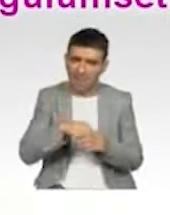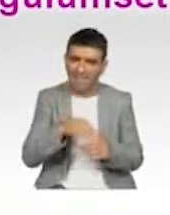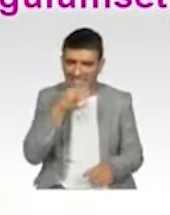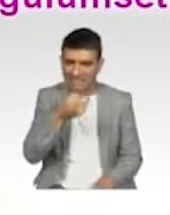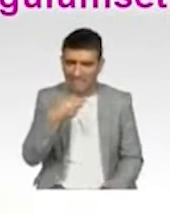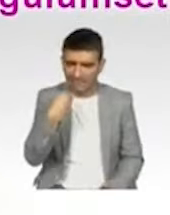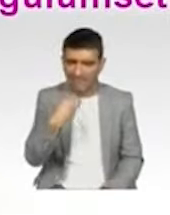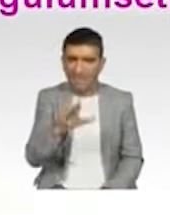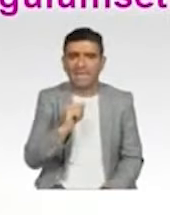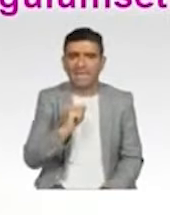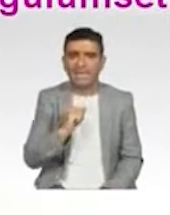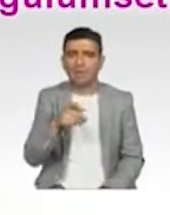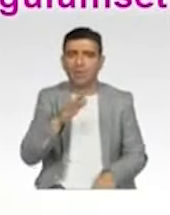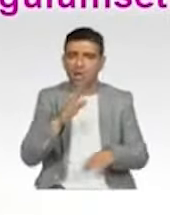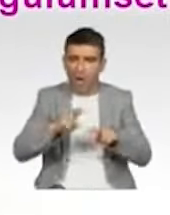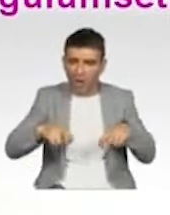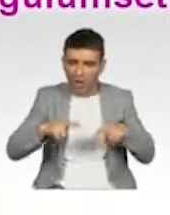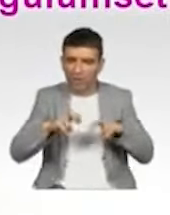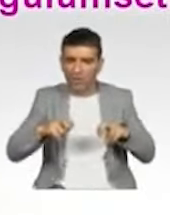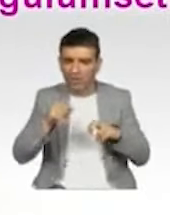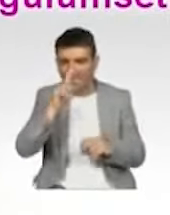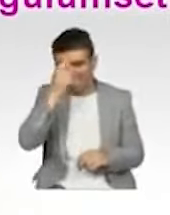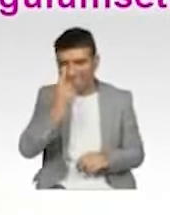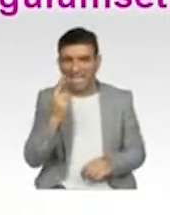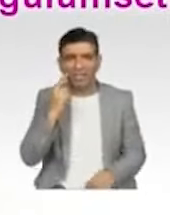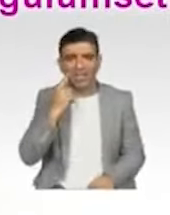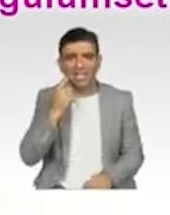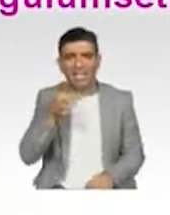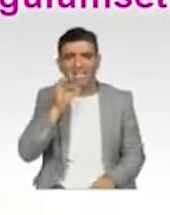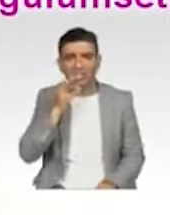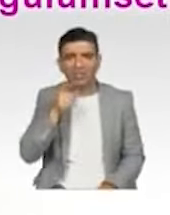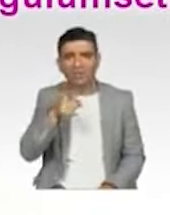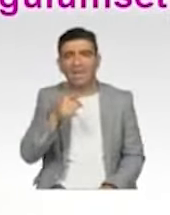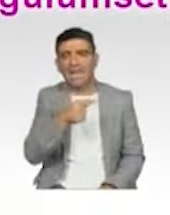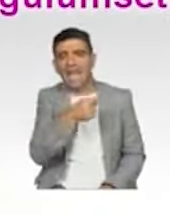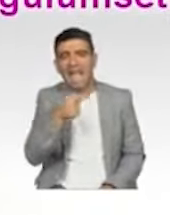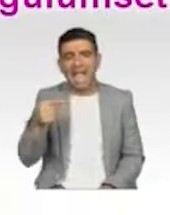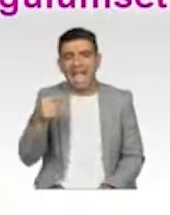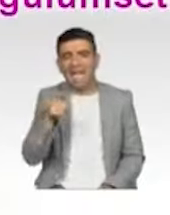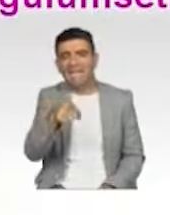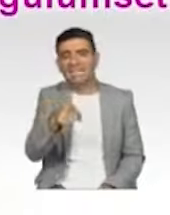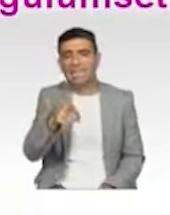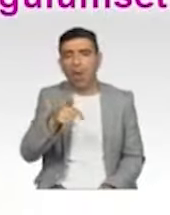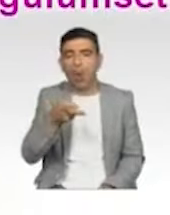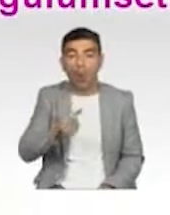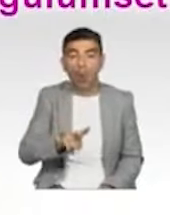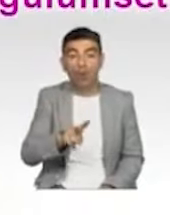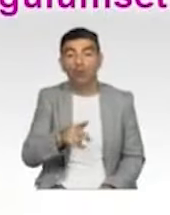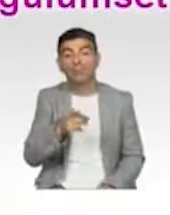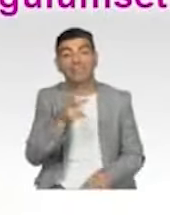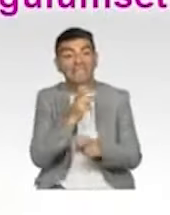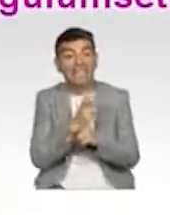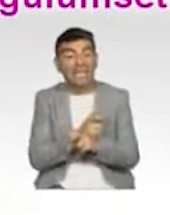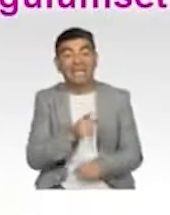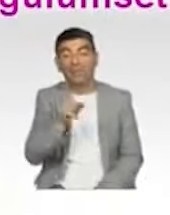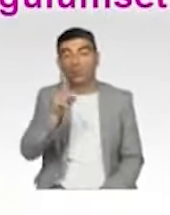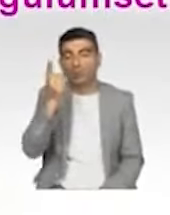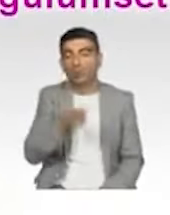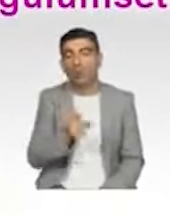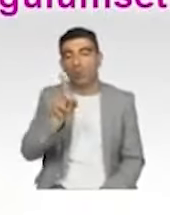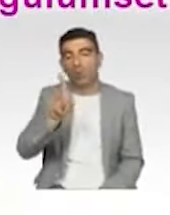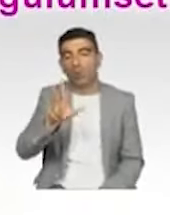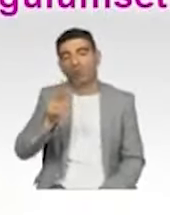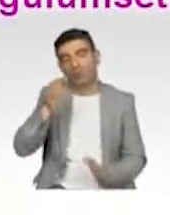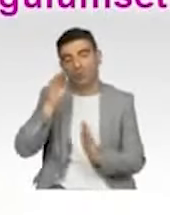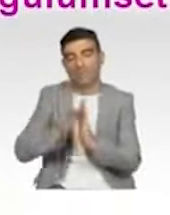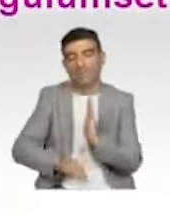Çünkü yapılan çalışmalarda tek şekerli kahve içmek erken ölüm riskini %13 azaltıyor. Aa. %13. Hiç şeker